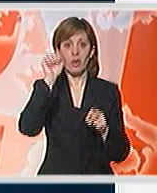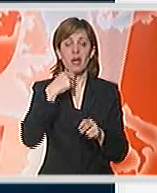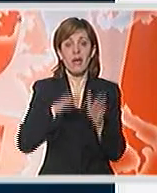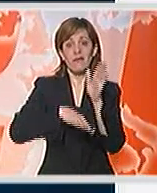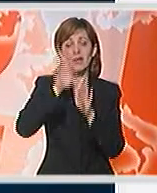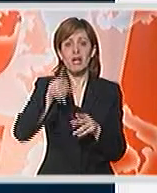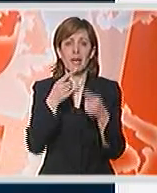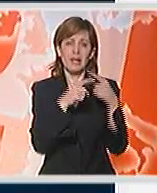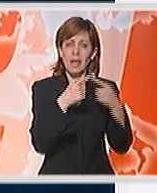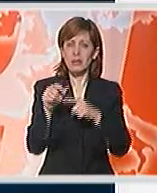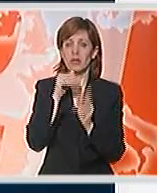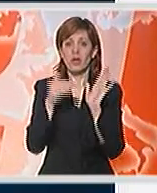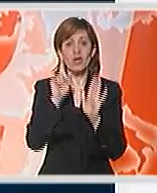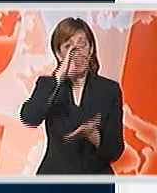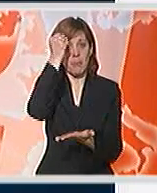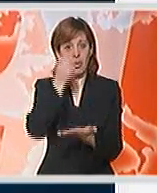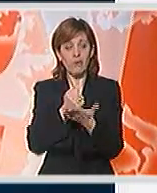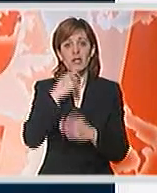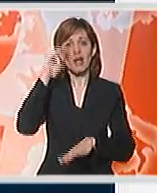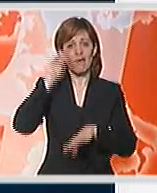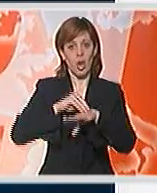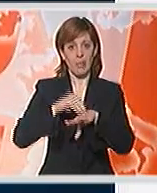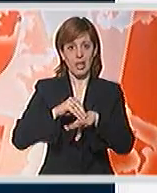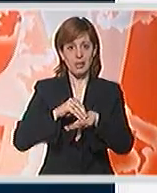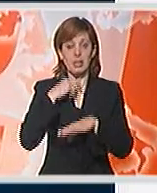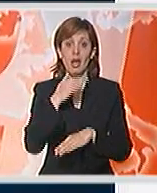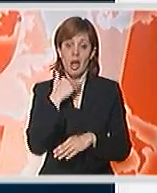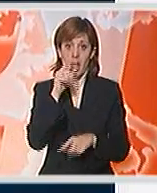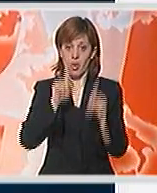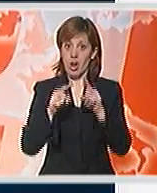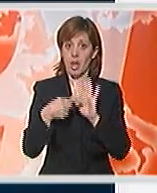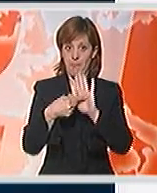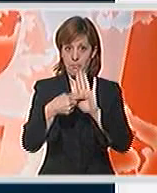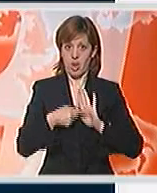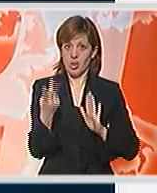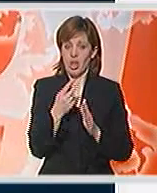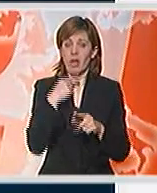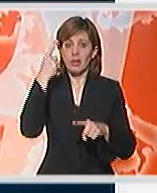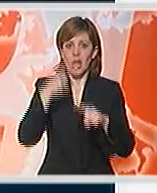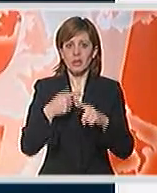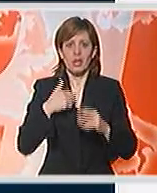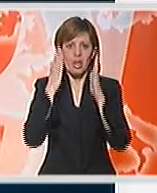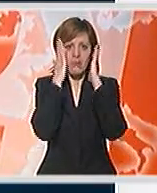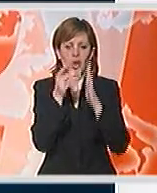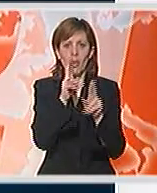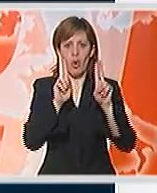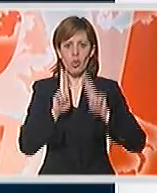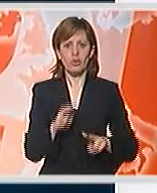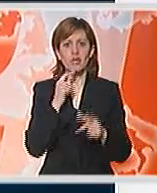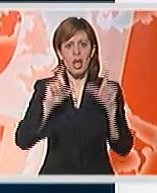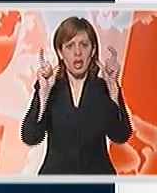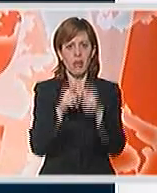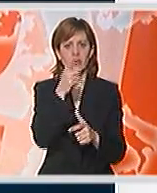više različitih i još nepotvrđenih informacija. Ako se neka pokaže kao tačna, verujem da će ona omogućiti